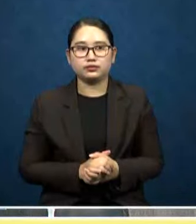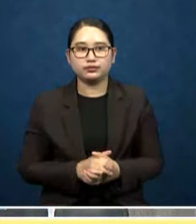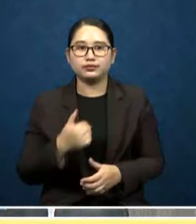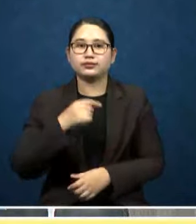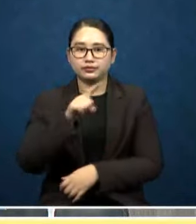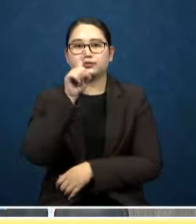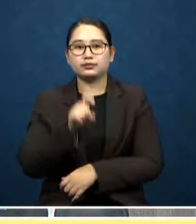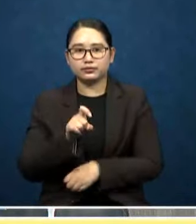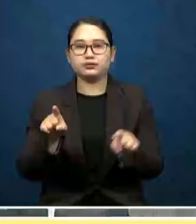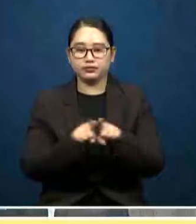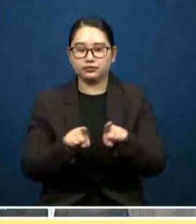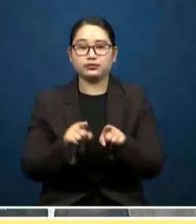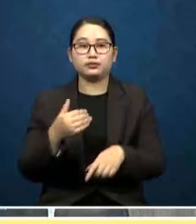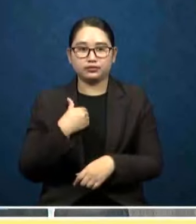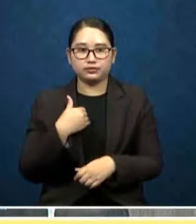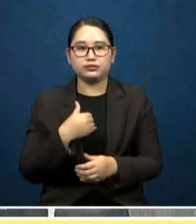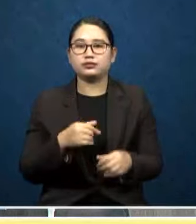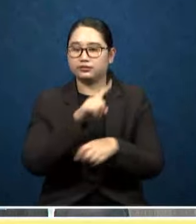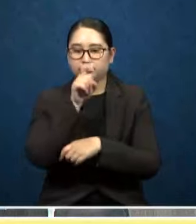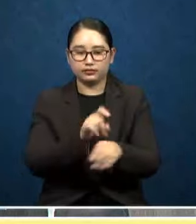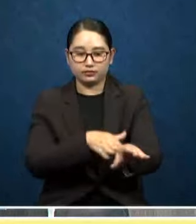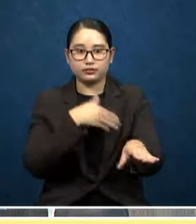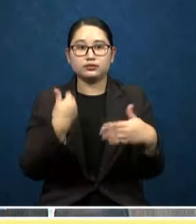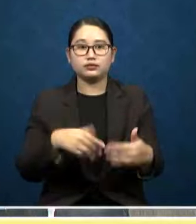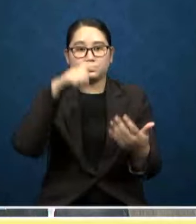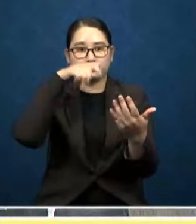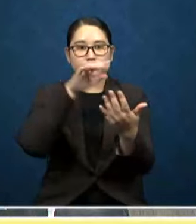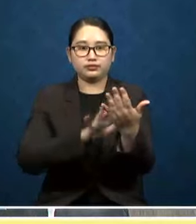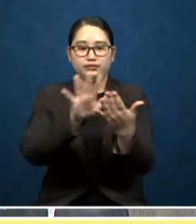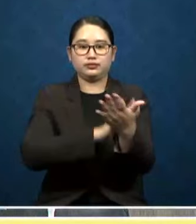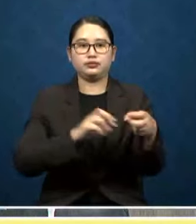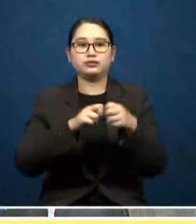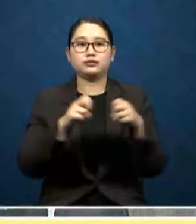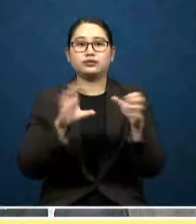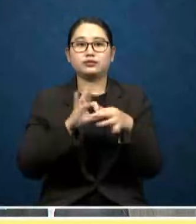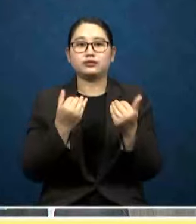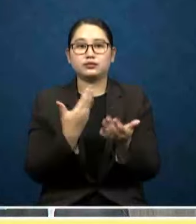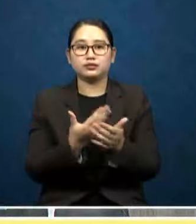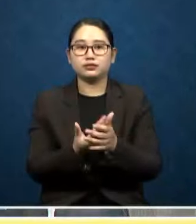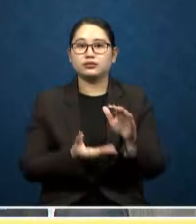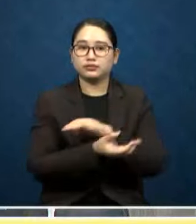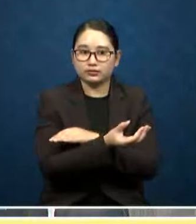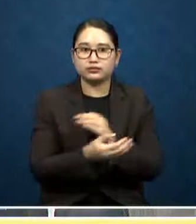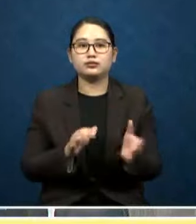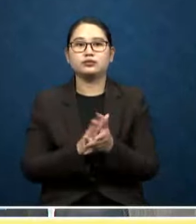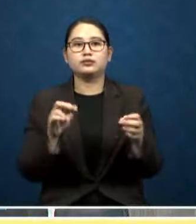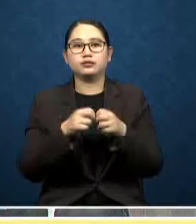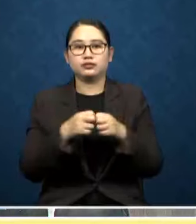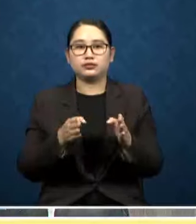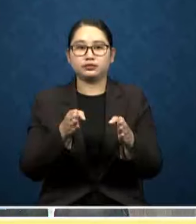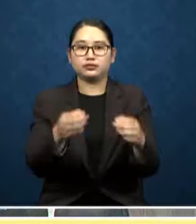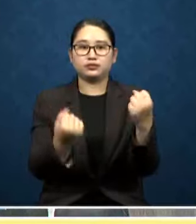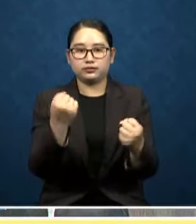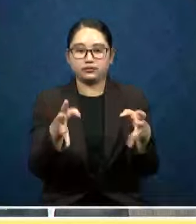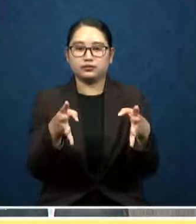ก็สงสัยมานานแล้วนะว่าเรื่องเนี้ยเมืองไทยมีปัญหาเรื่องส่วยทางหลวงมีปัญหาเรื่องส่วยสติ๊กเกอร์อะไรพรุ่ง